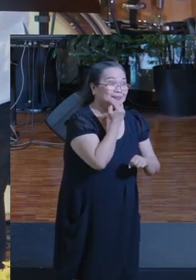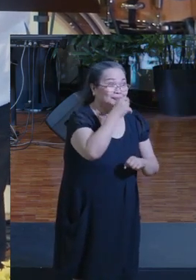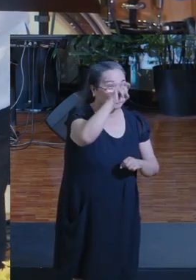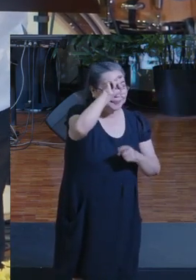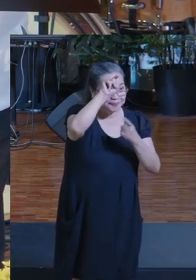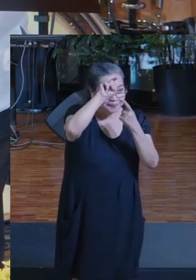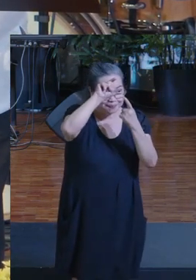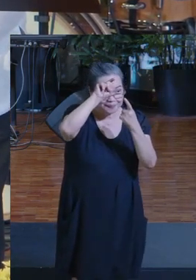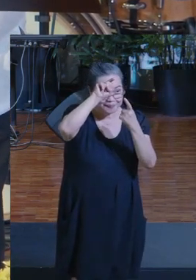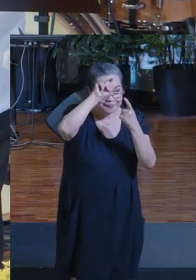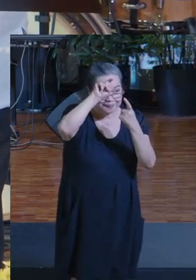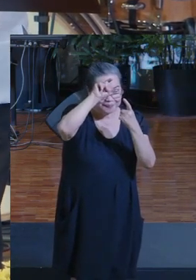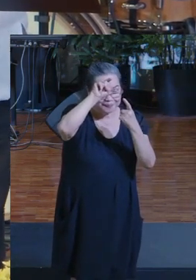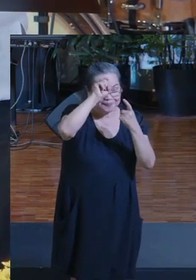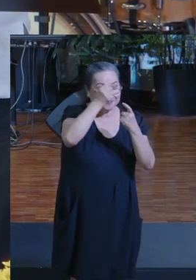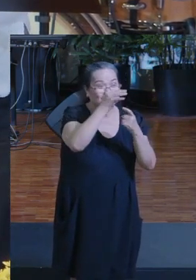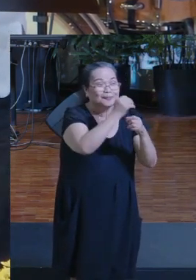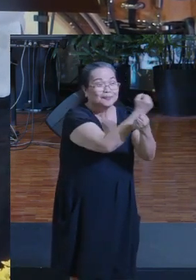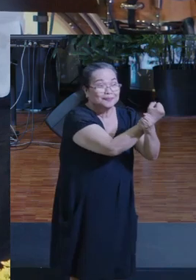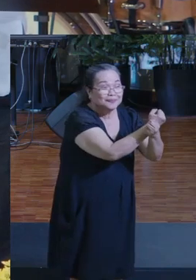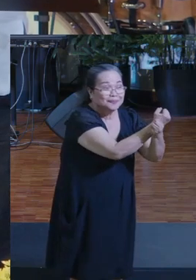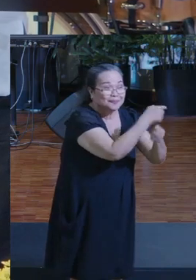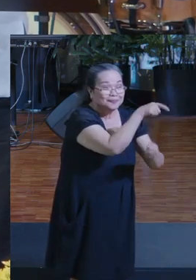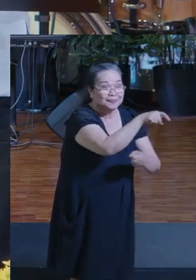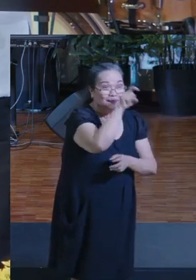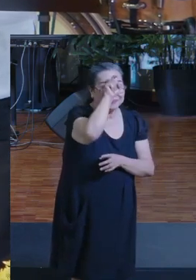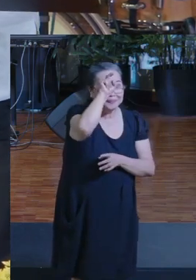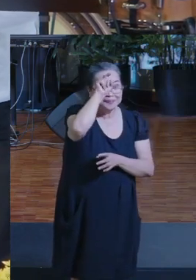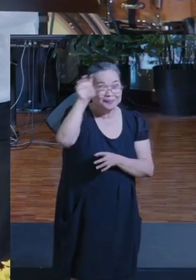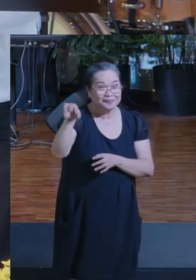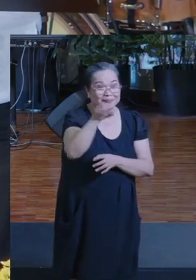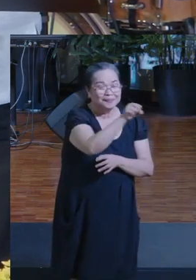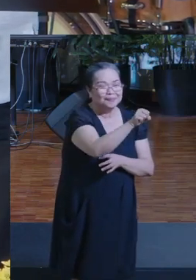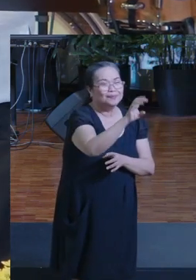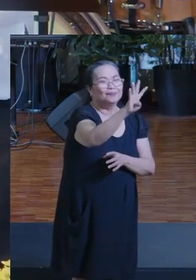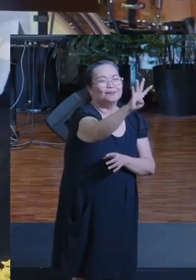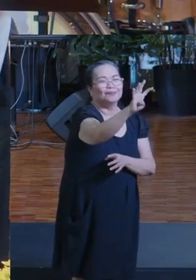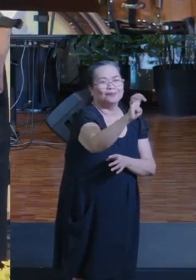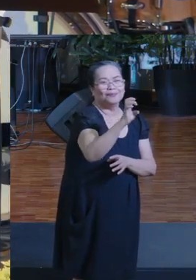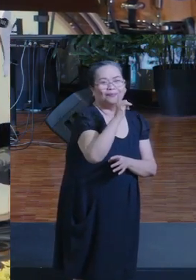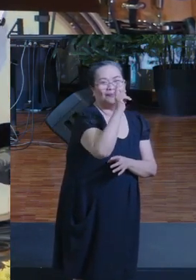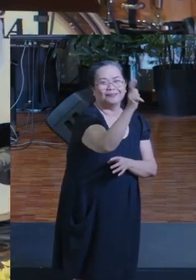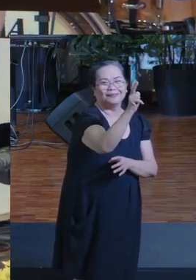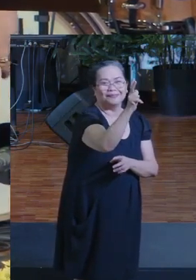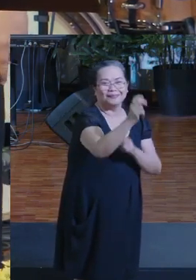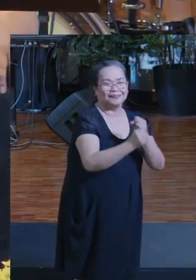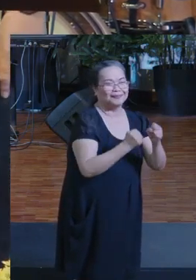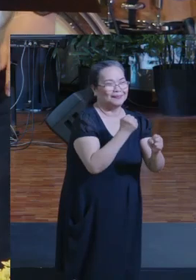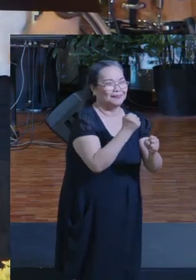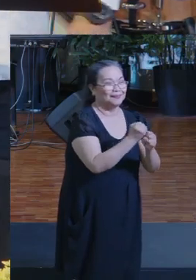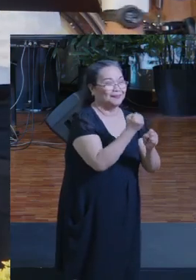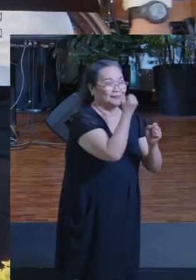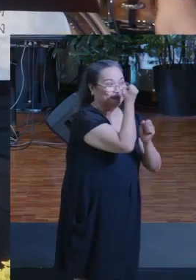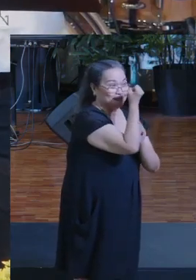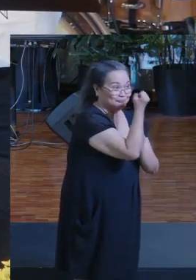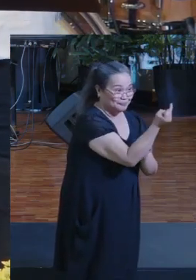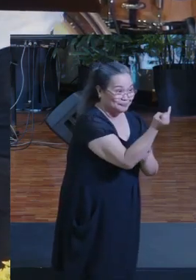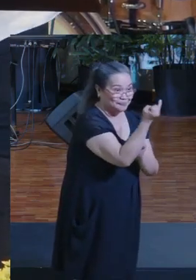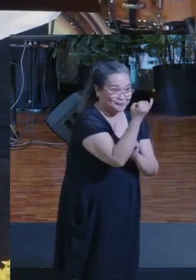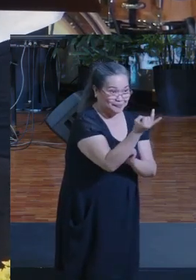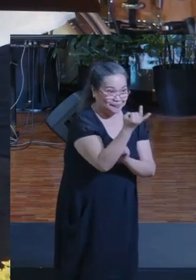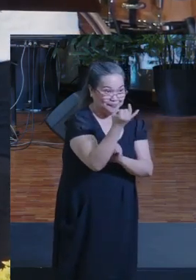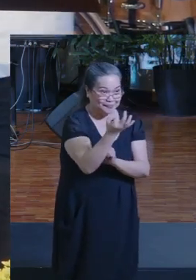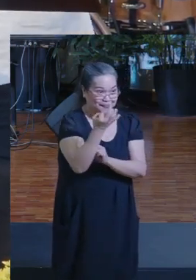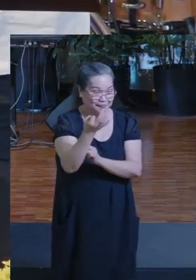was 430 years. Yun ang kanyang reference. Bakit? Binilang niya doon